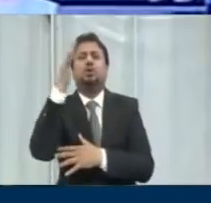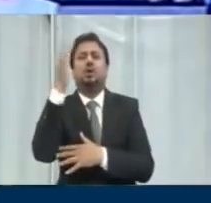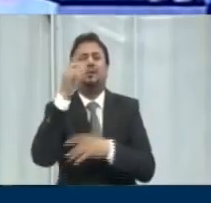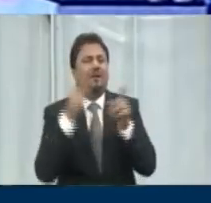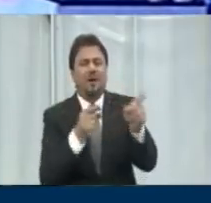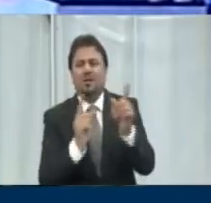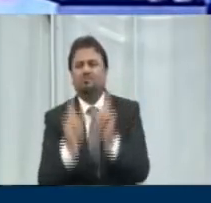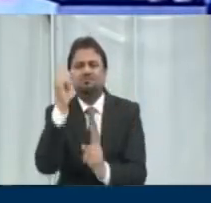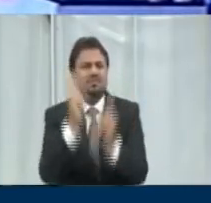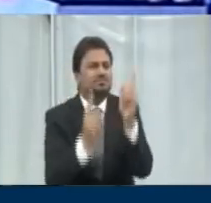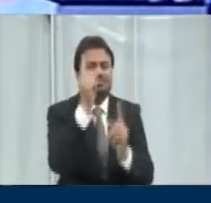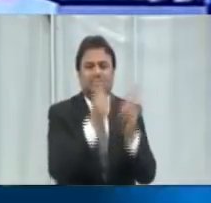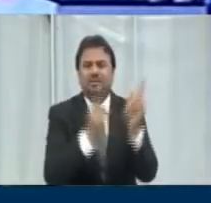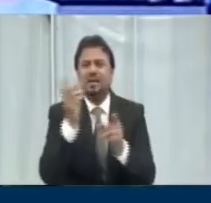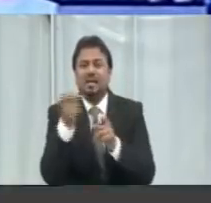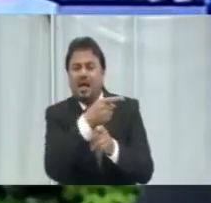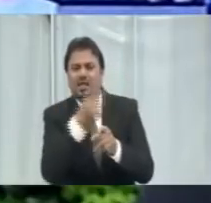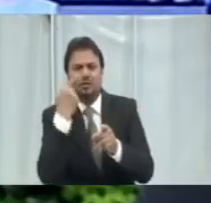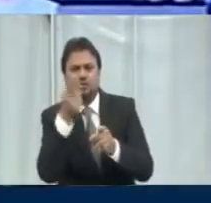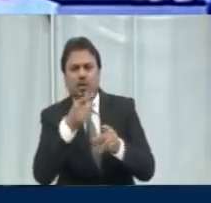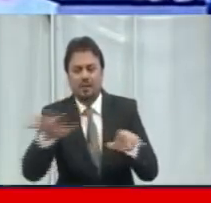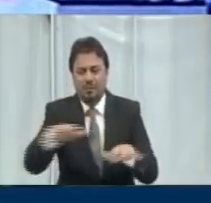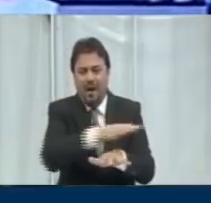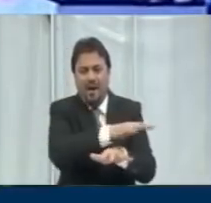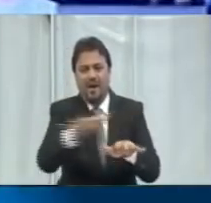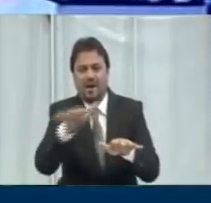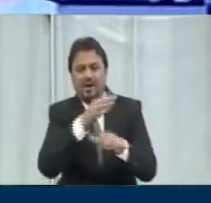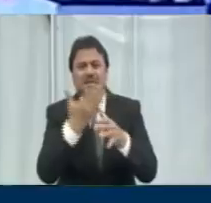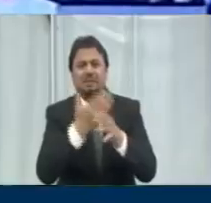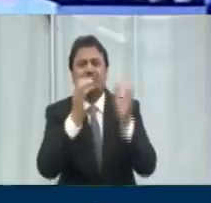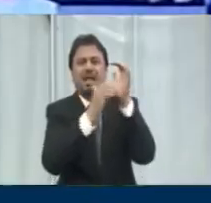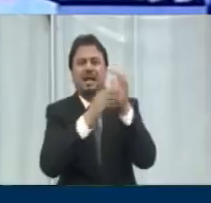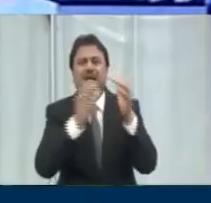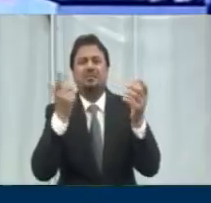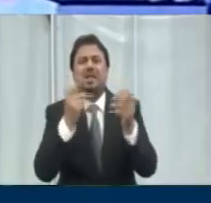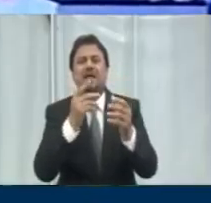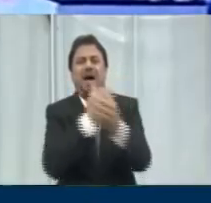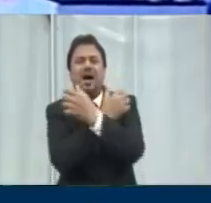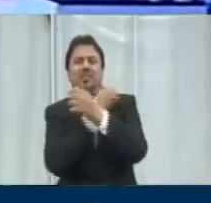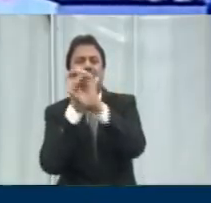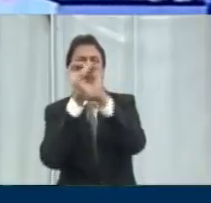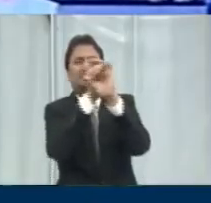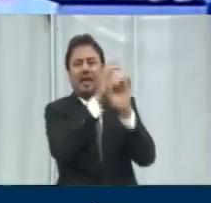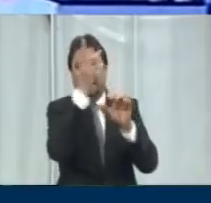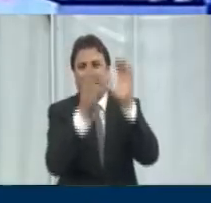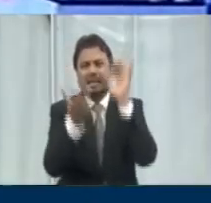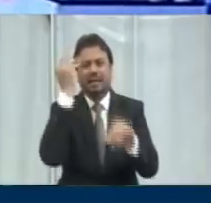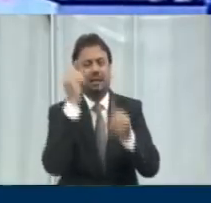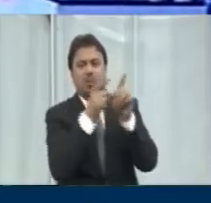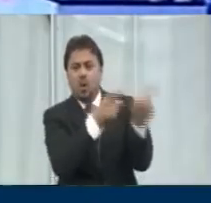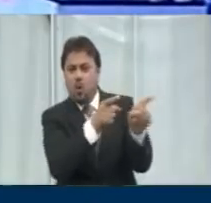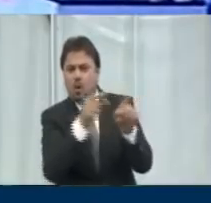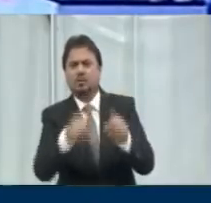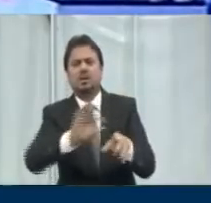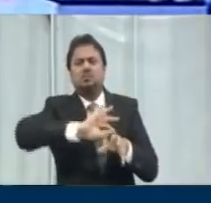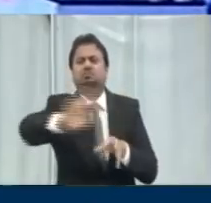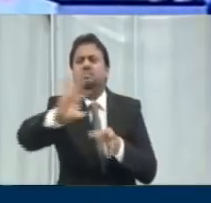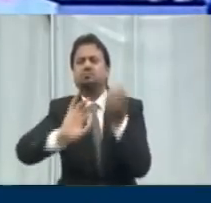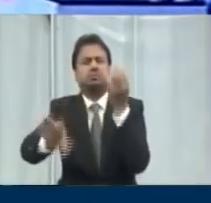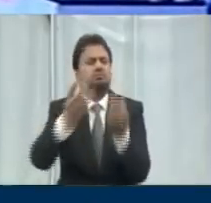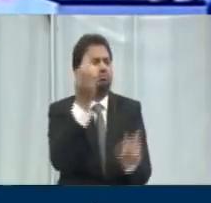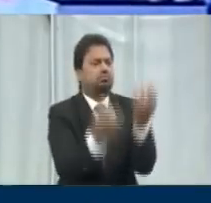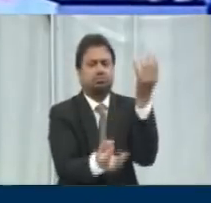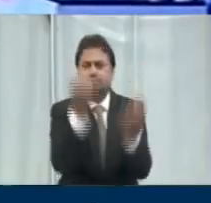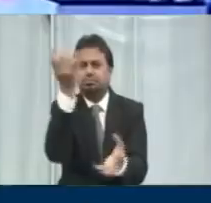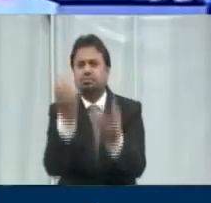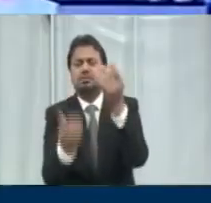الأدغال والأشجار الموجودة في هذه المدينة الآثارية. المدينة حقيقة تشهد مساحات شاسعة